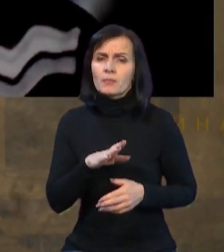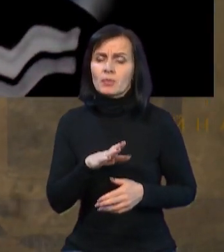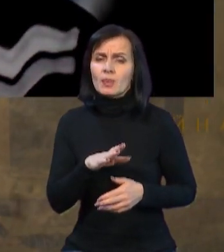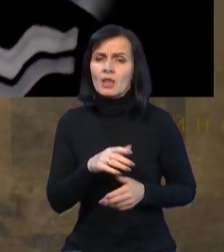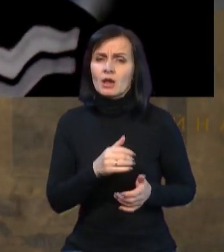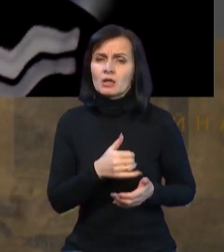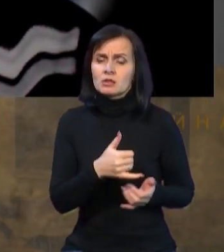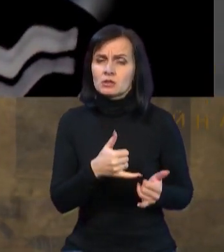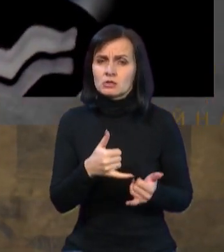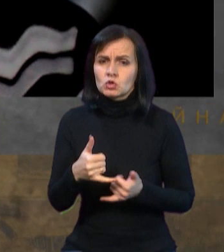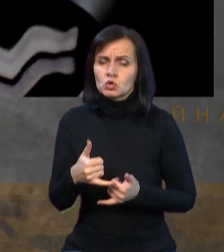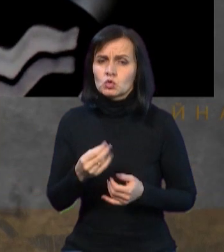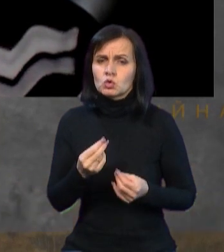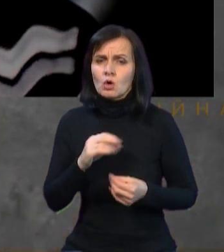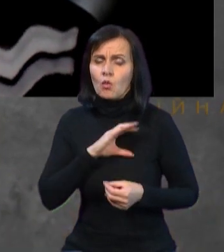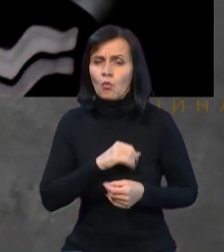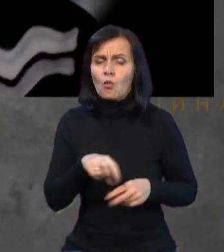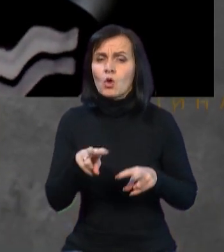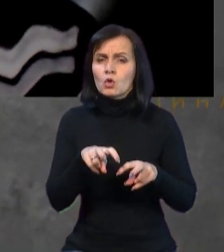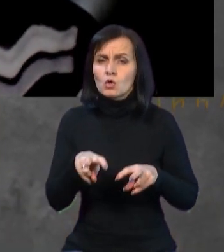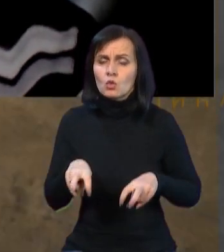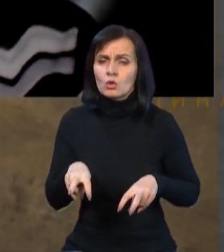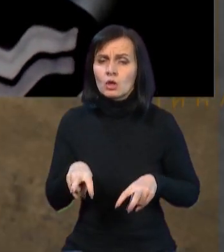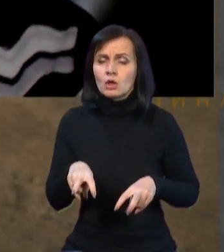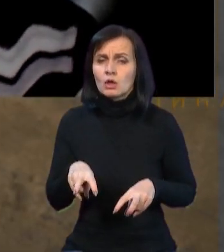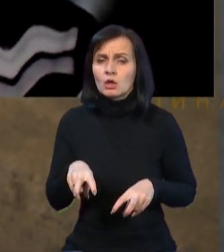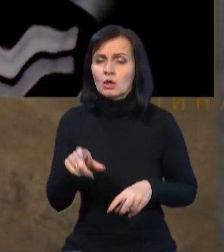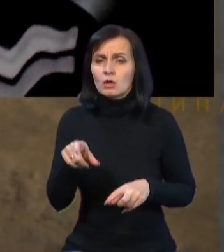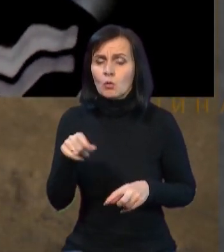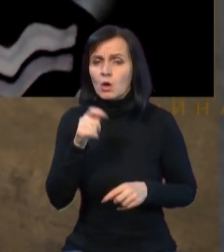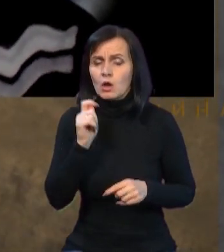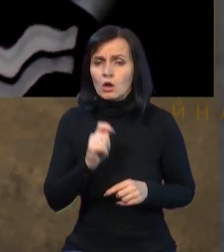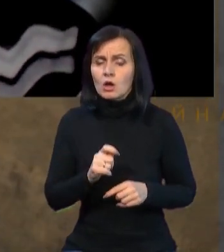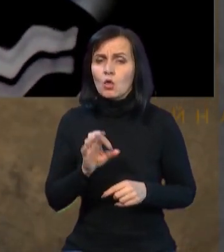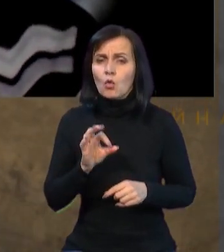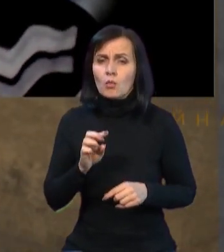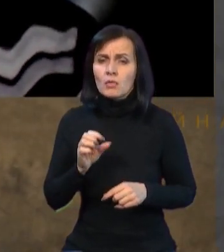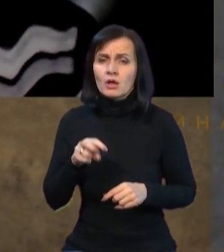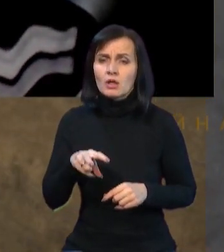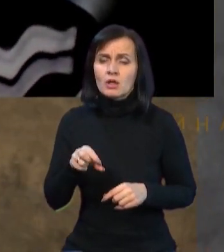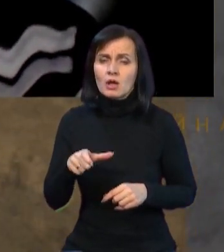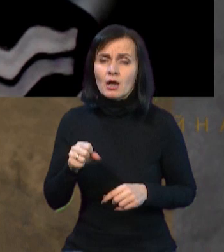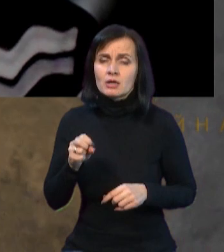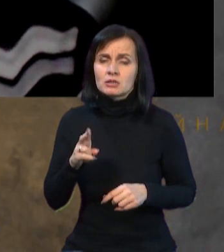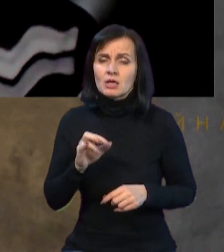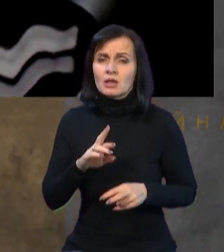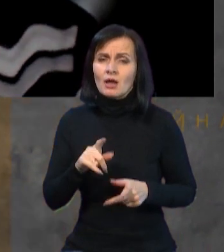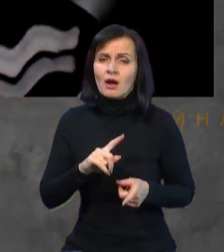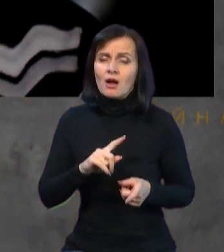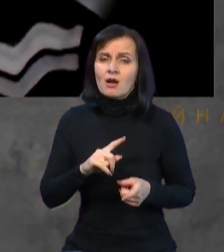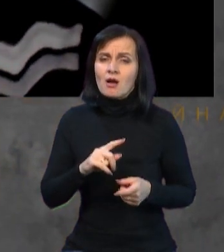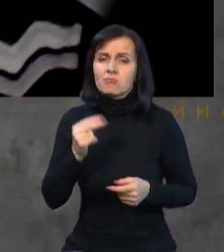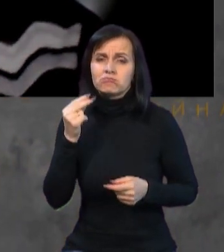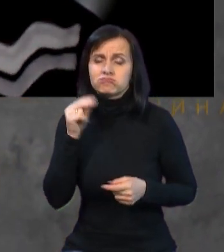чи розглядають, вірніше, громадяни України облігації як альтернативу купівлі валюти?